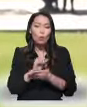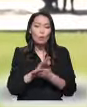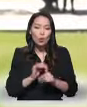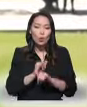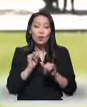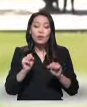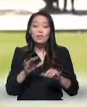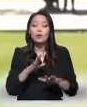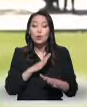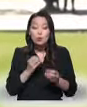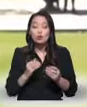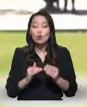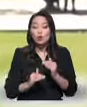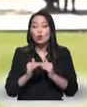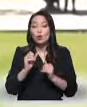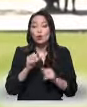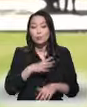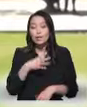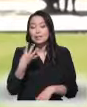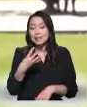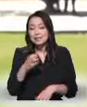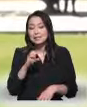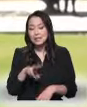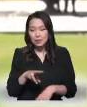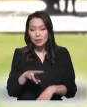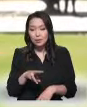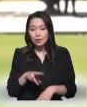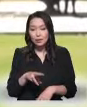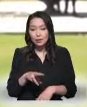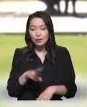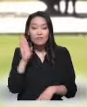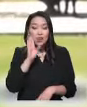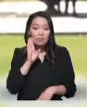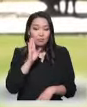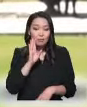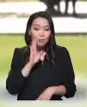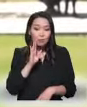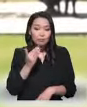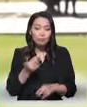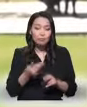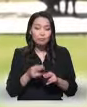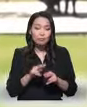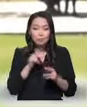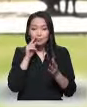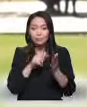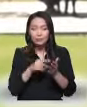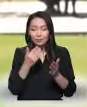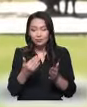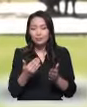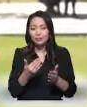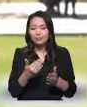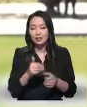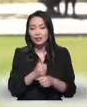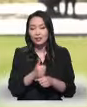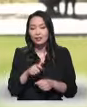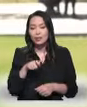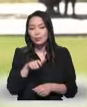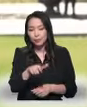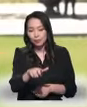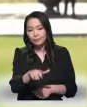Возможно повышение еще до 40 сантиметров. Вода вплотную подошла к федеральной трассе,